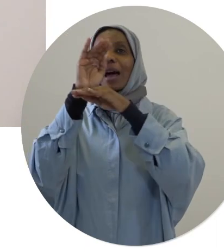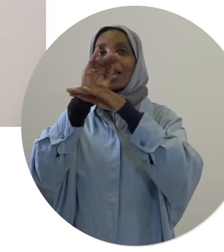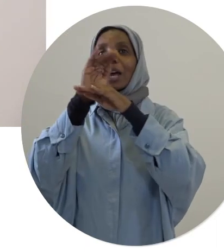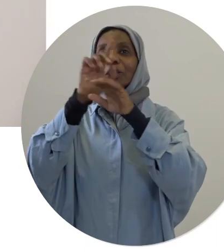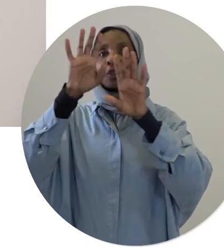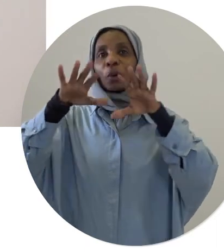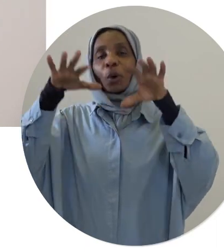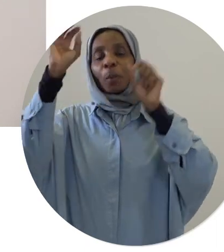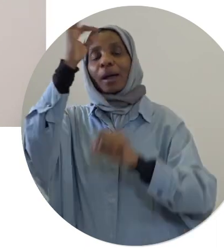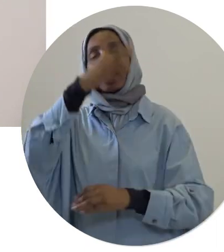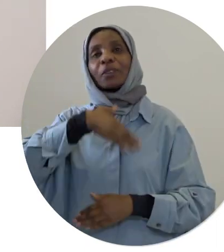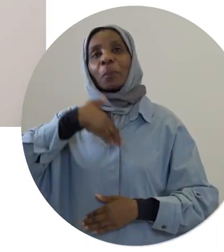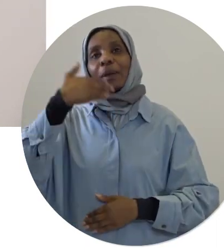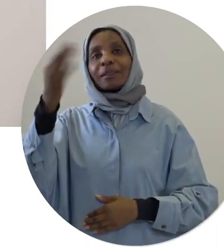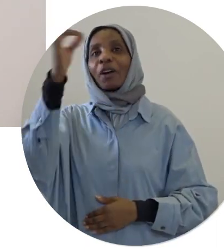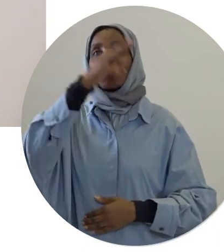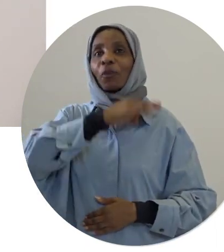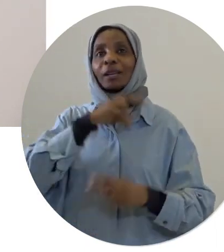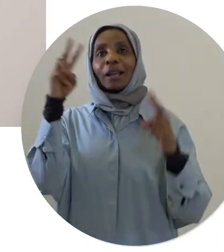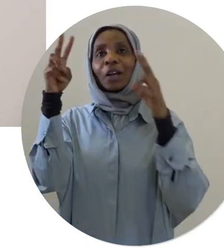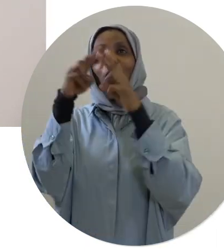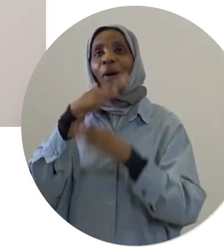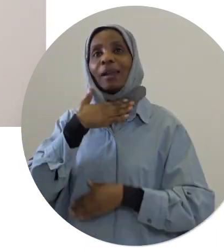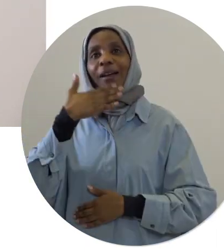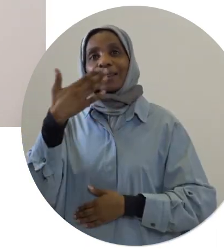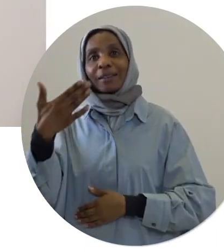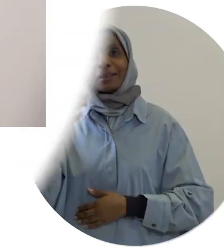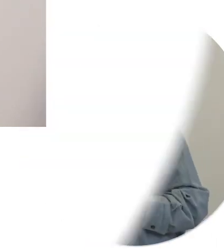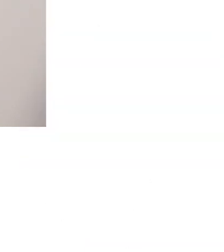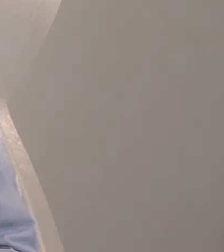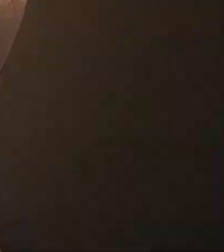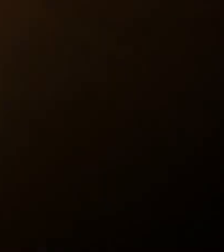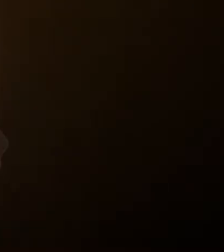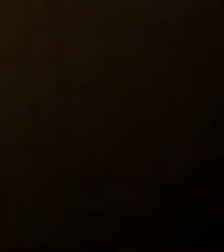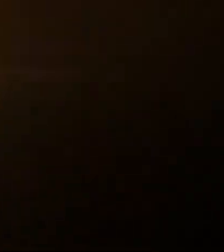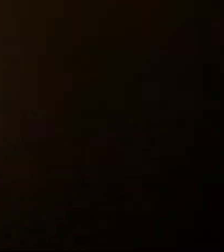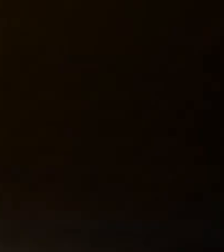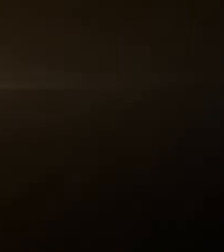قد وصلنا إلى نهاية حلقة اليوم، راجي لكم تمام الاستفادة. ألقاكم على خير.